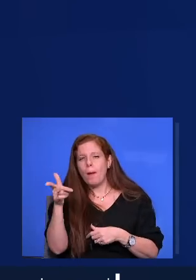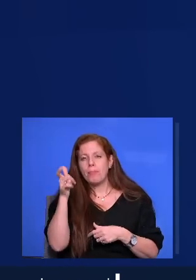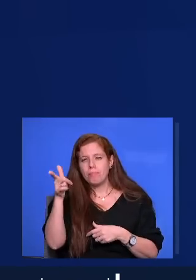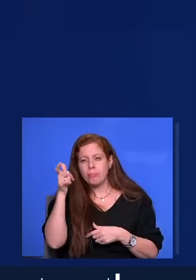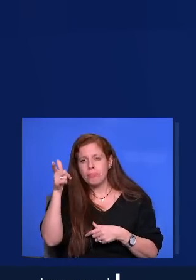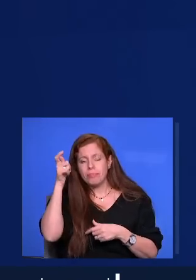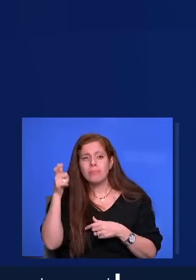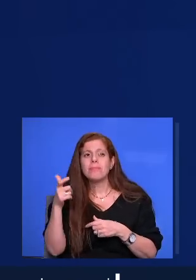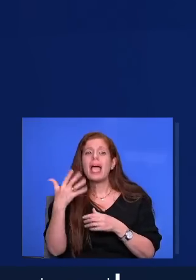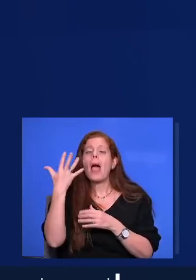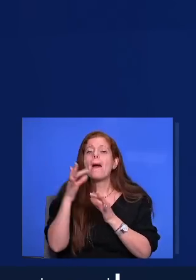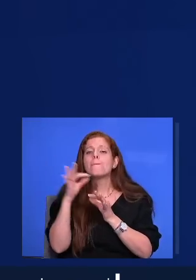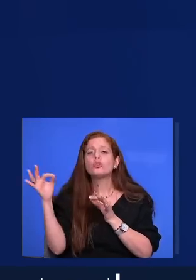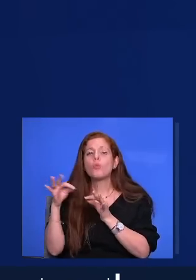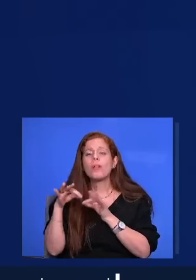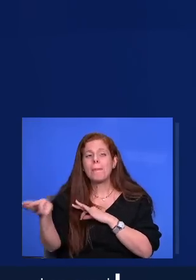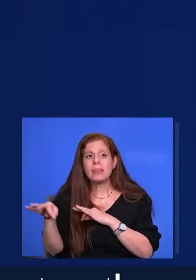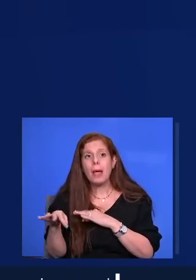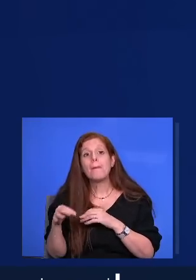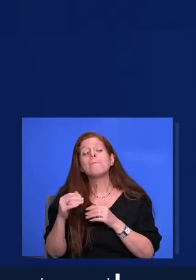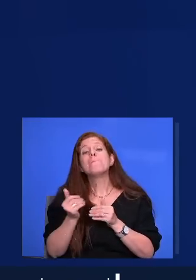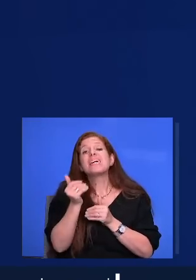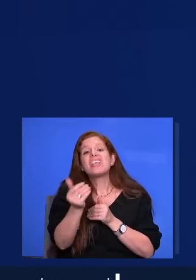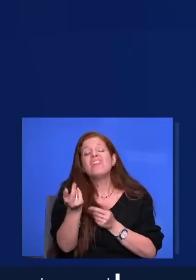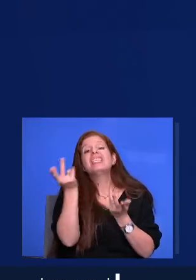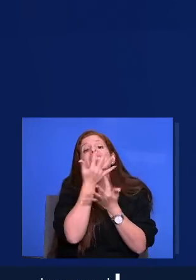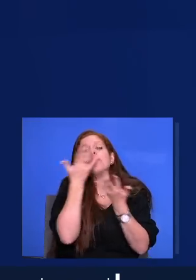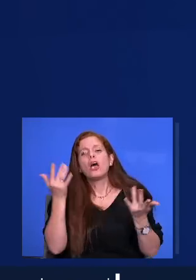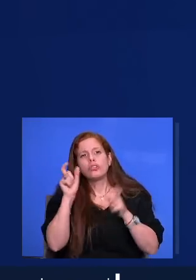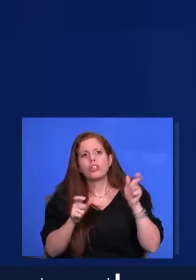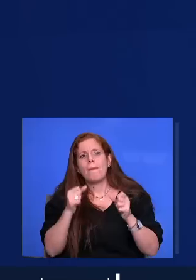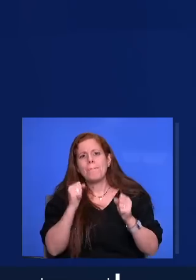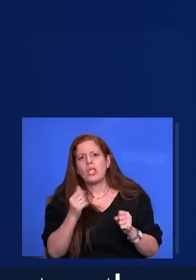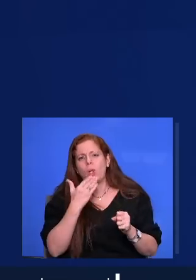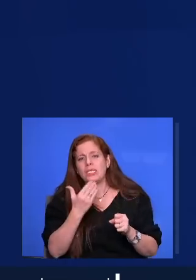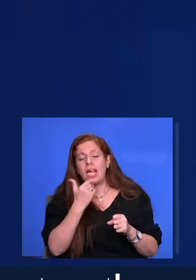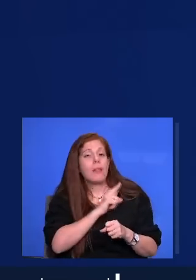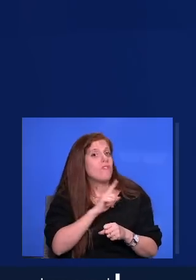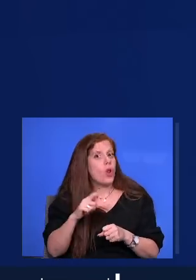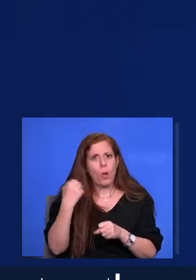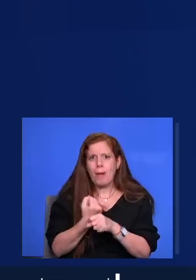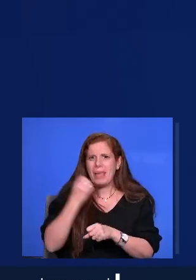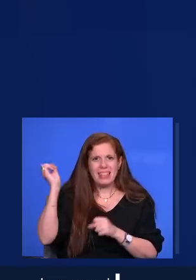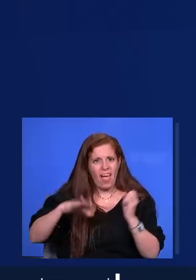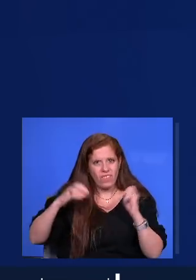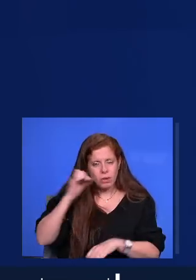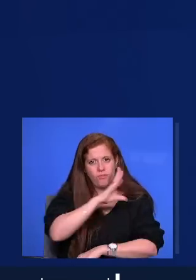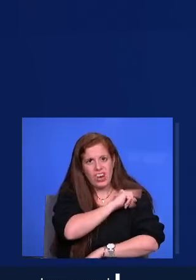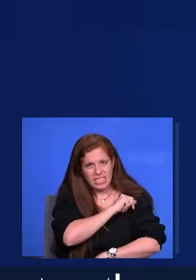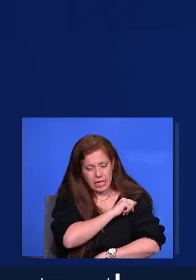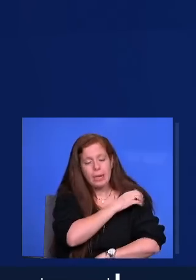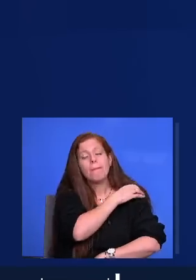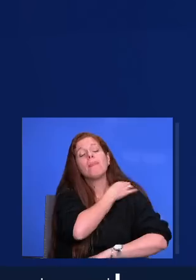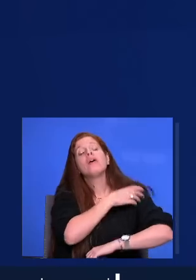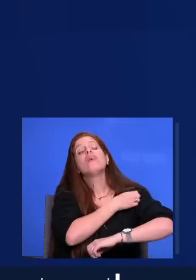ממרחק 500 מטר. בדיעבד, כאמור, הסתבר שמדובר באנשי ביטחון ישראלים ולא במיידי אבנים פלסטינים. עוד קודם לכן,